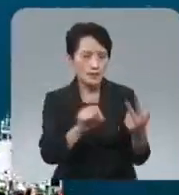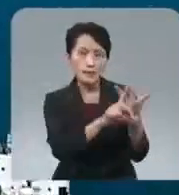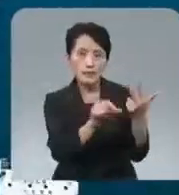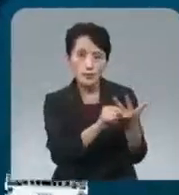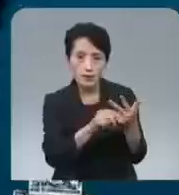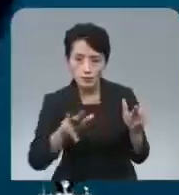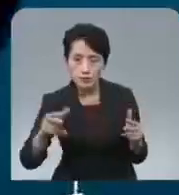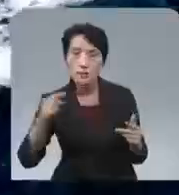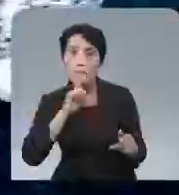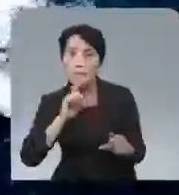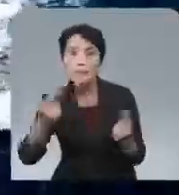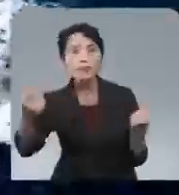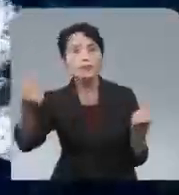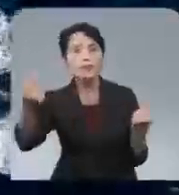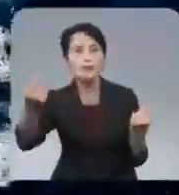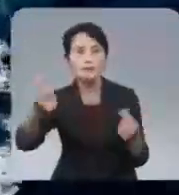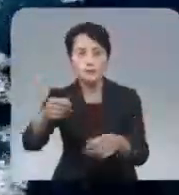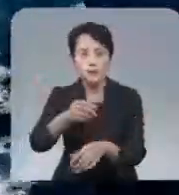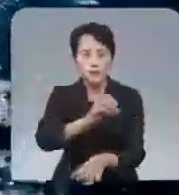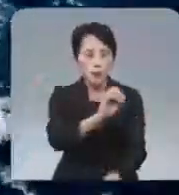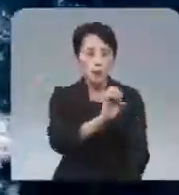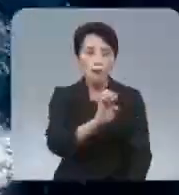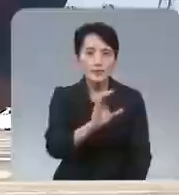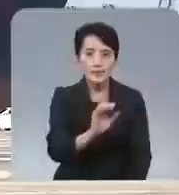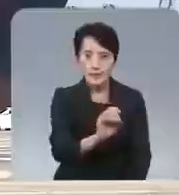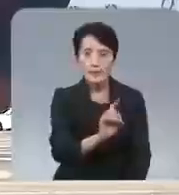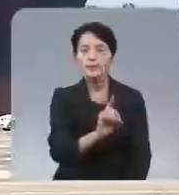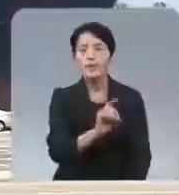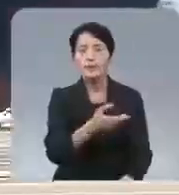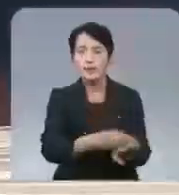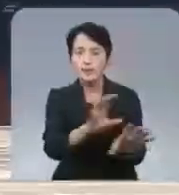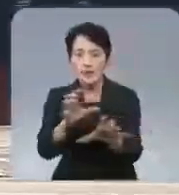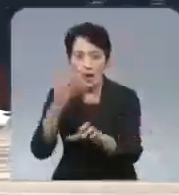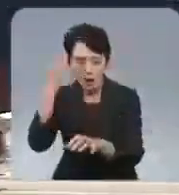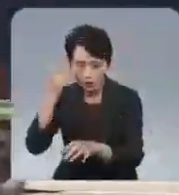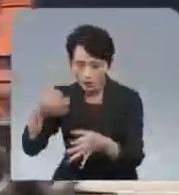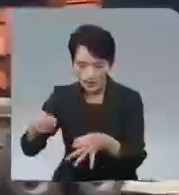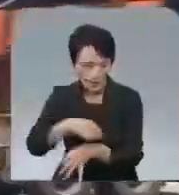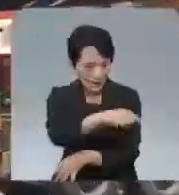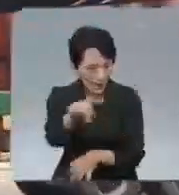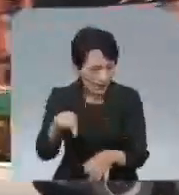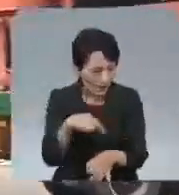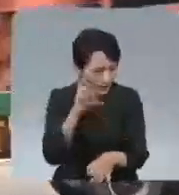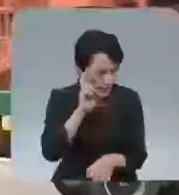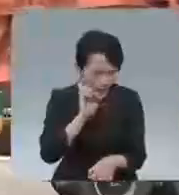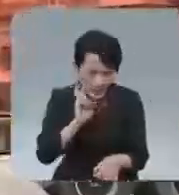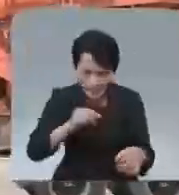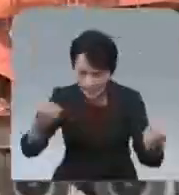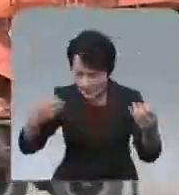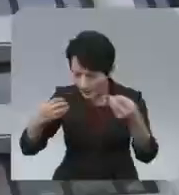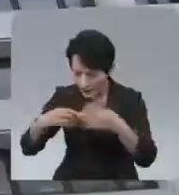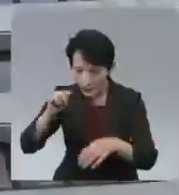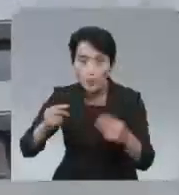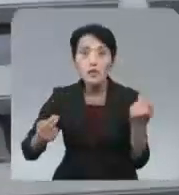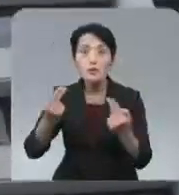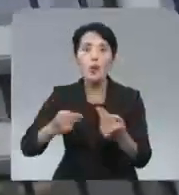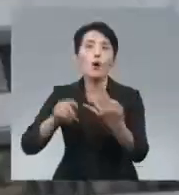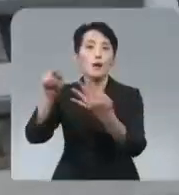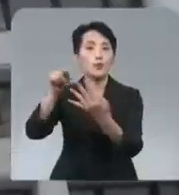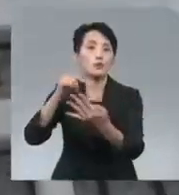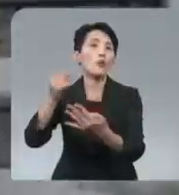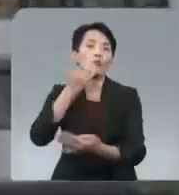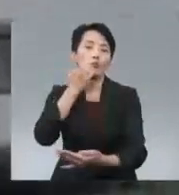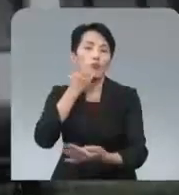на уровне 43 10 процентам в июле специалисты в повысили прогноз с 3,6 до